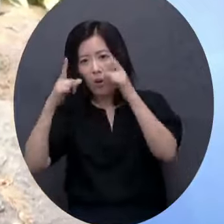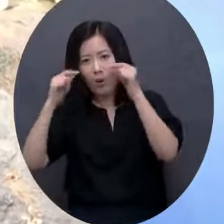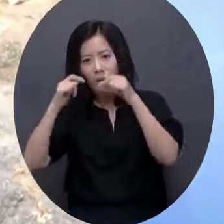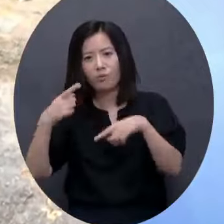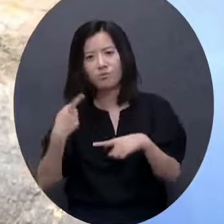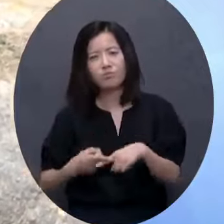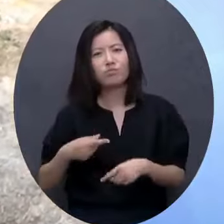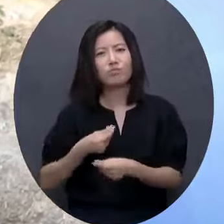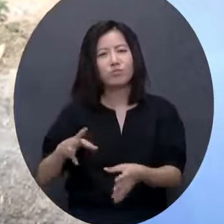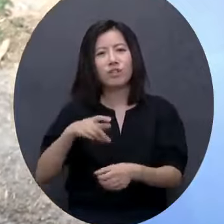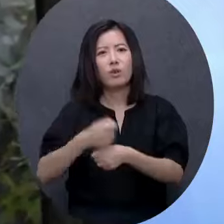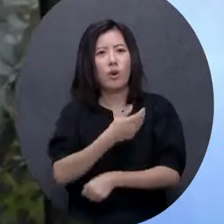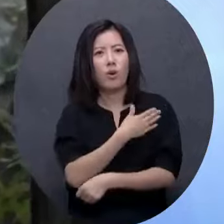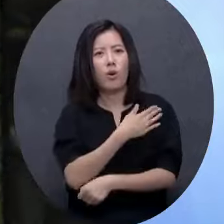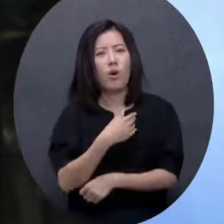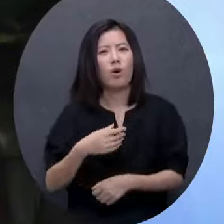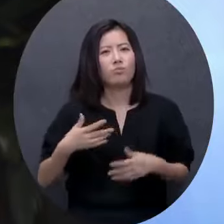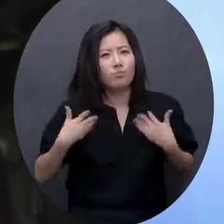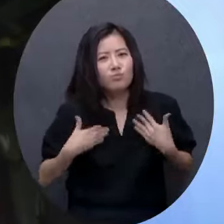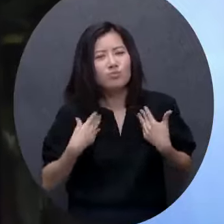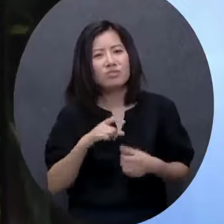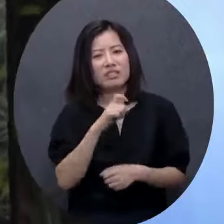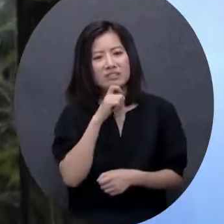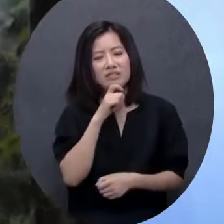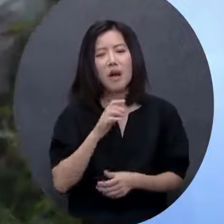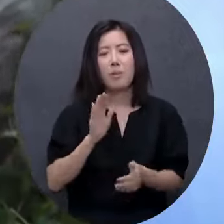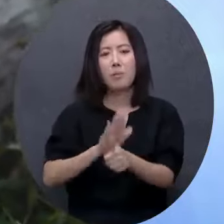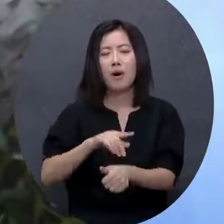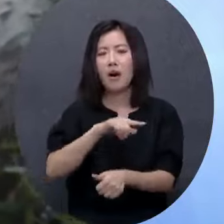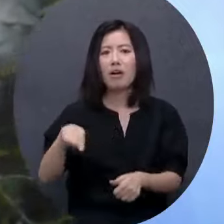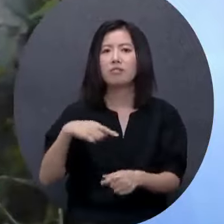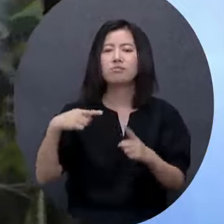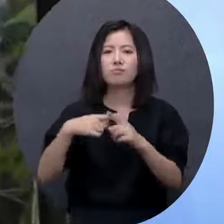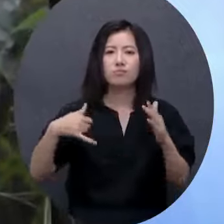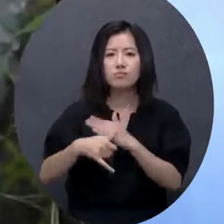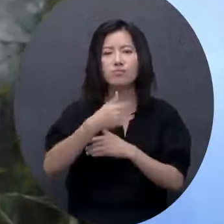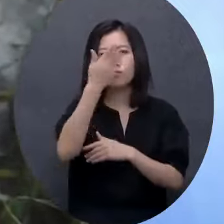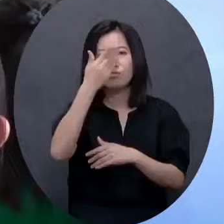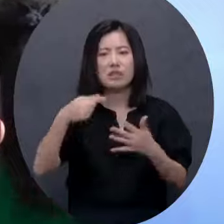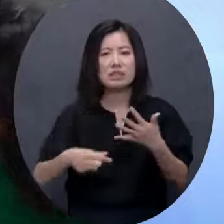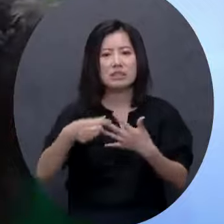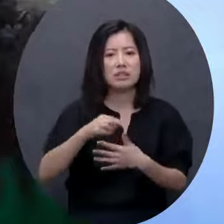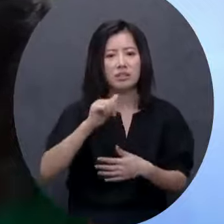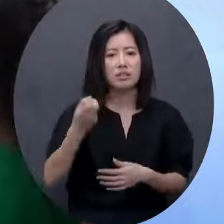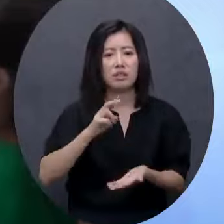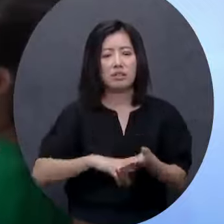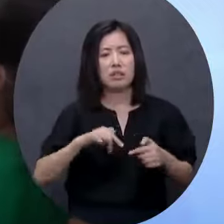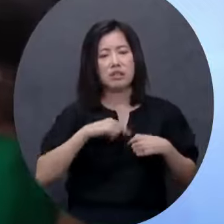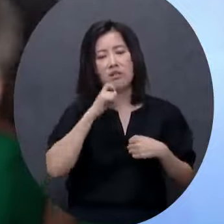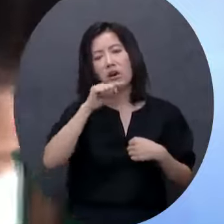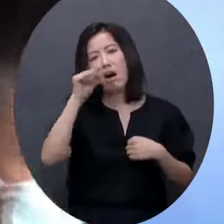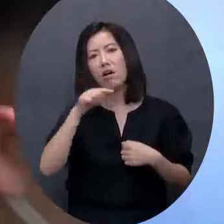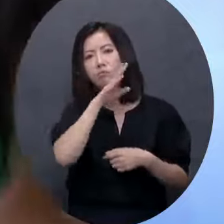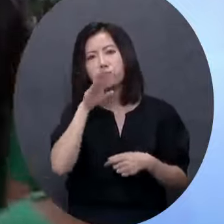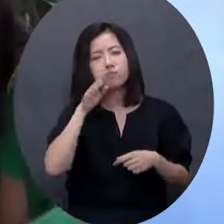員工嘅強心針。相信能夠幫助提升入場人數，他亦都有信心同其他單位以及商